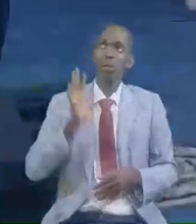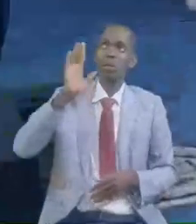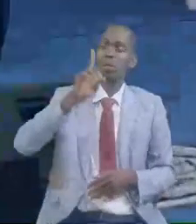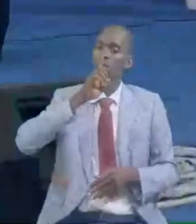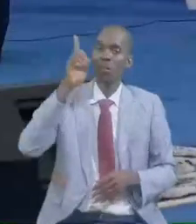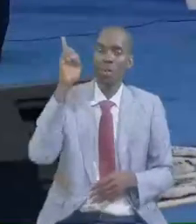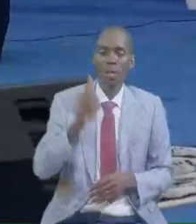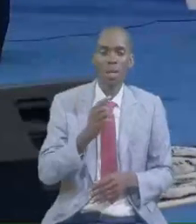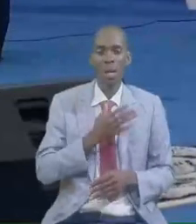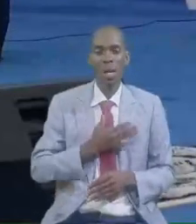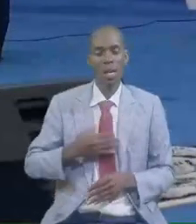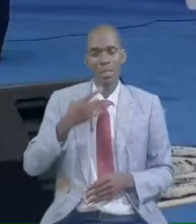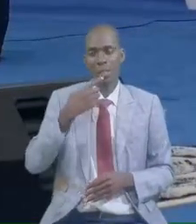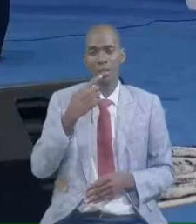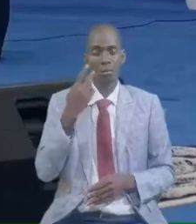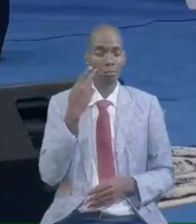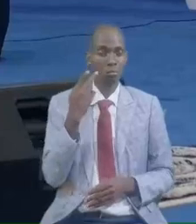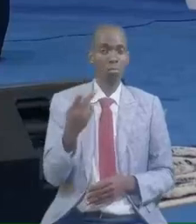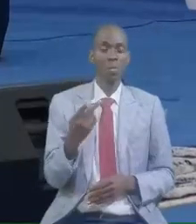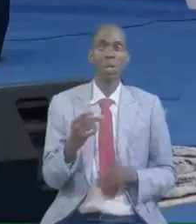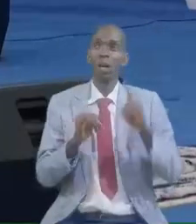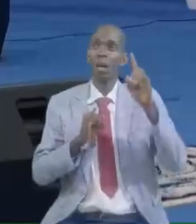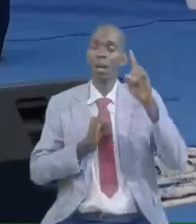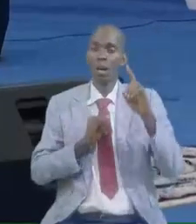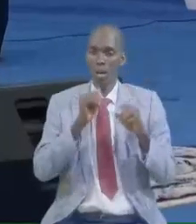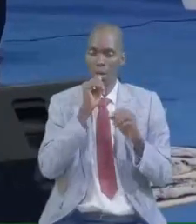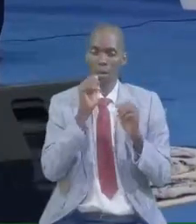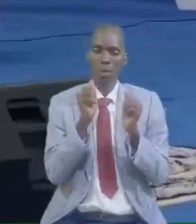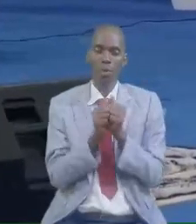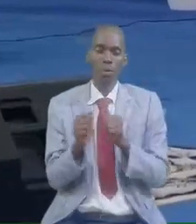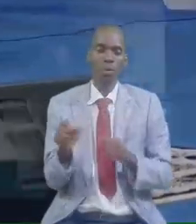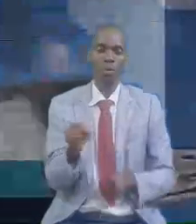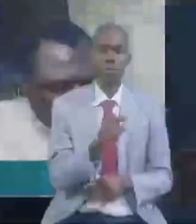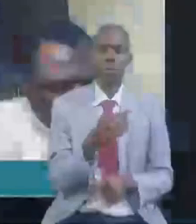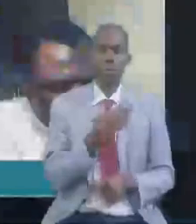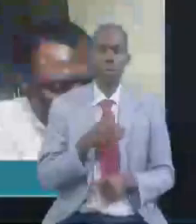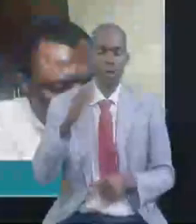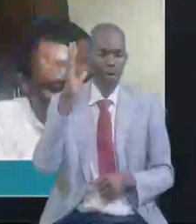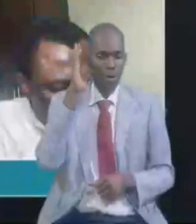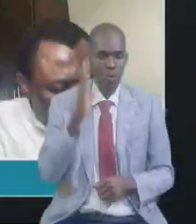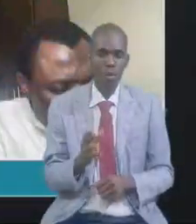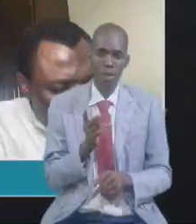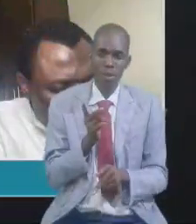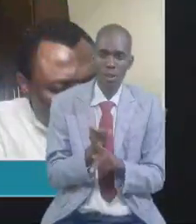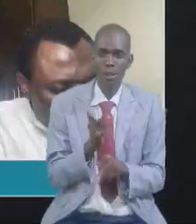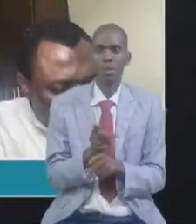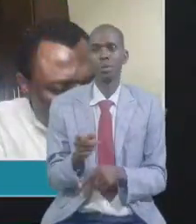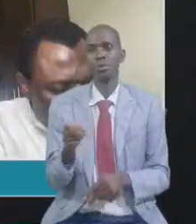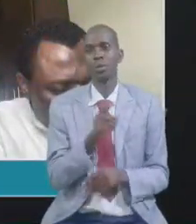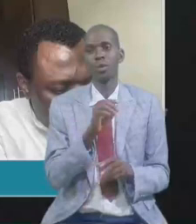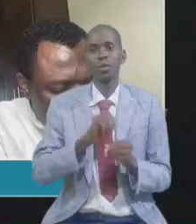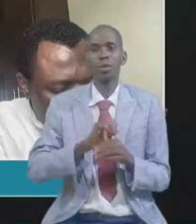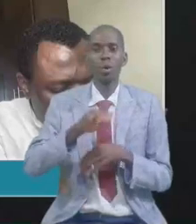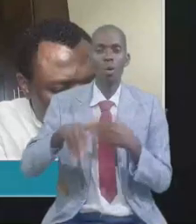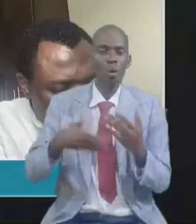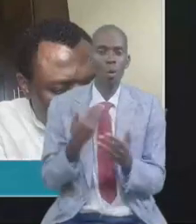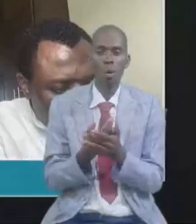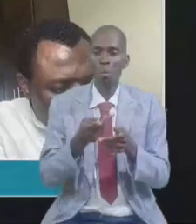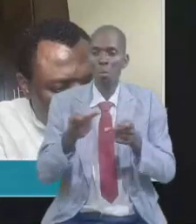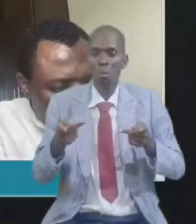dit, voici, je suis avec toi, je te garderai partout tu iras.